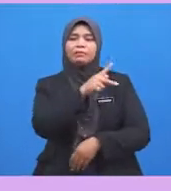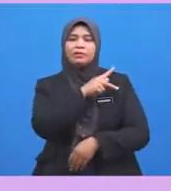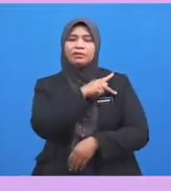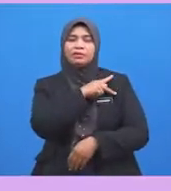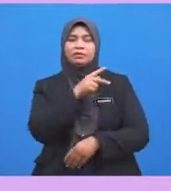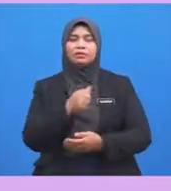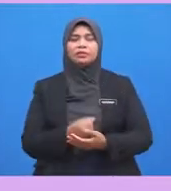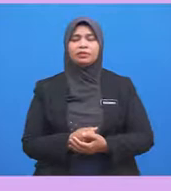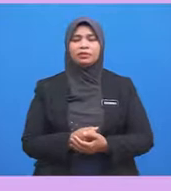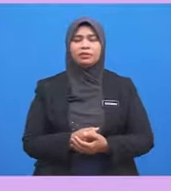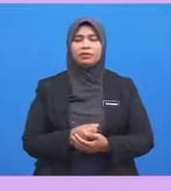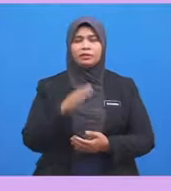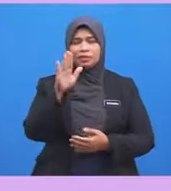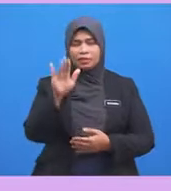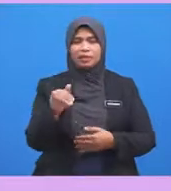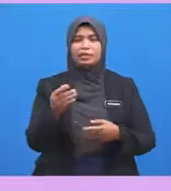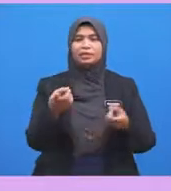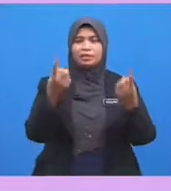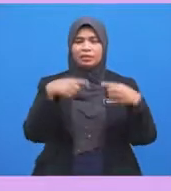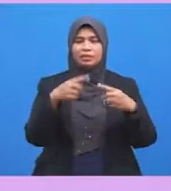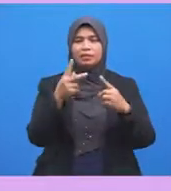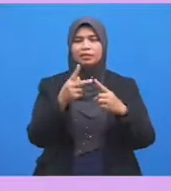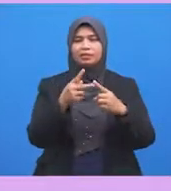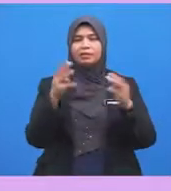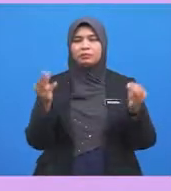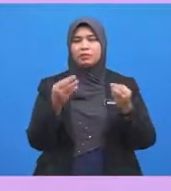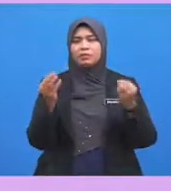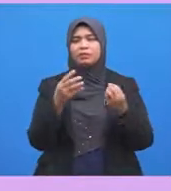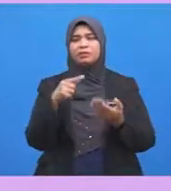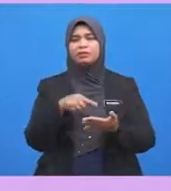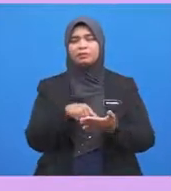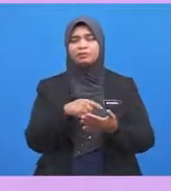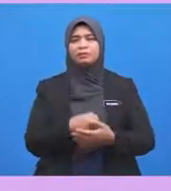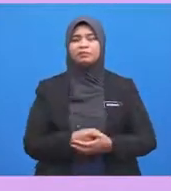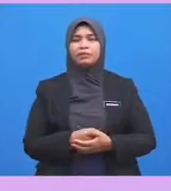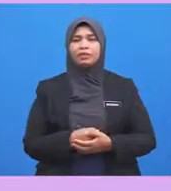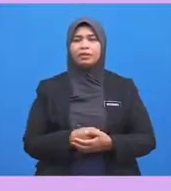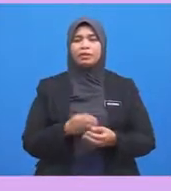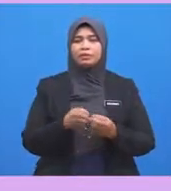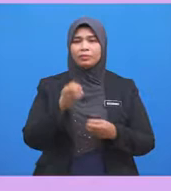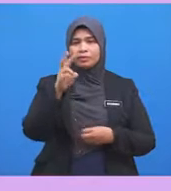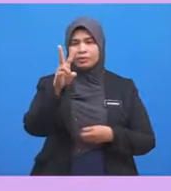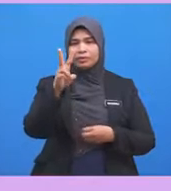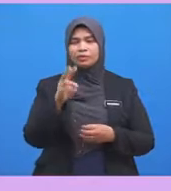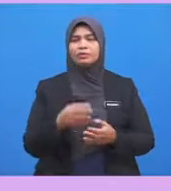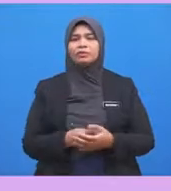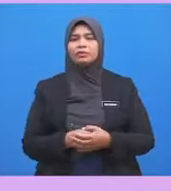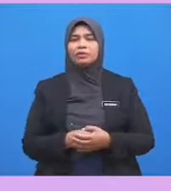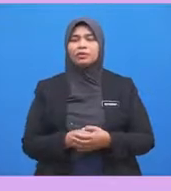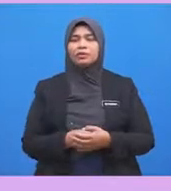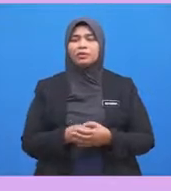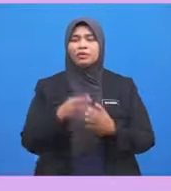pemimpin masyarakat yang hadir ke majlis. Yang kedua, murid-murid?